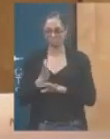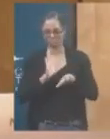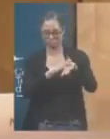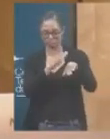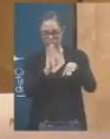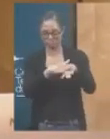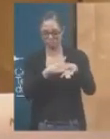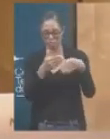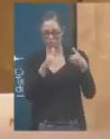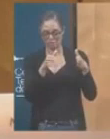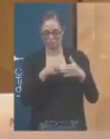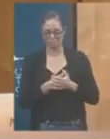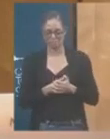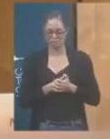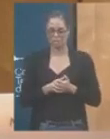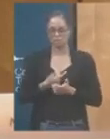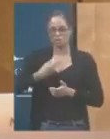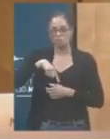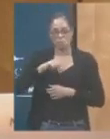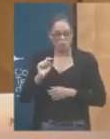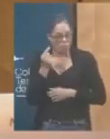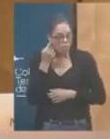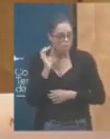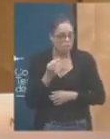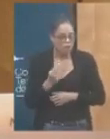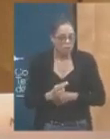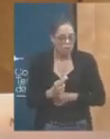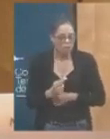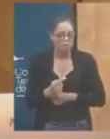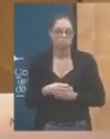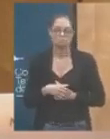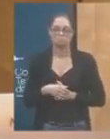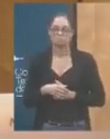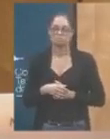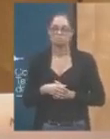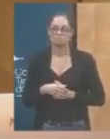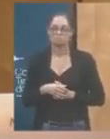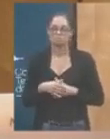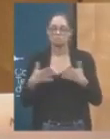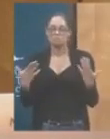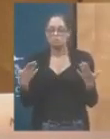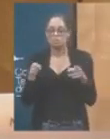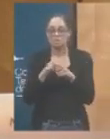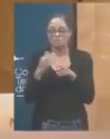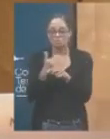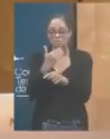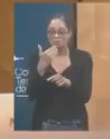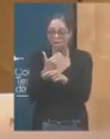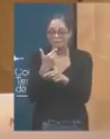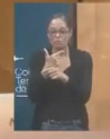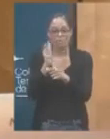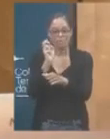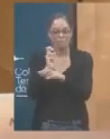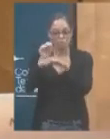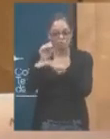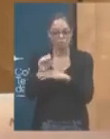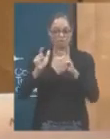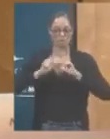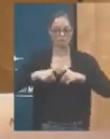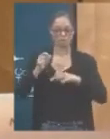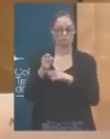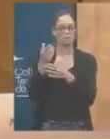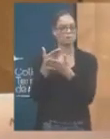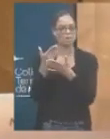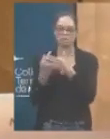est-ce que nous sommes au courant de cela et exactement qu'est-ce qui se passe pour sauvegarder cette école qui nous paraît un